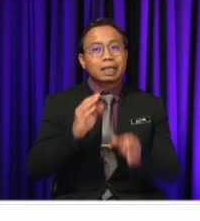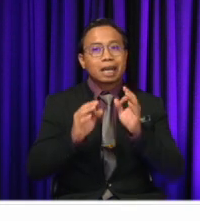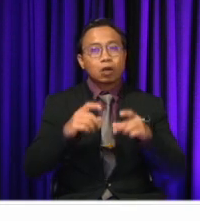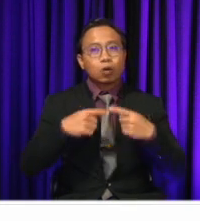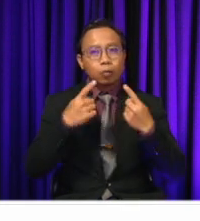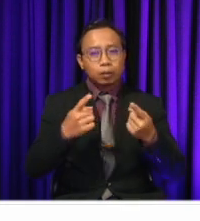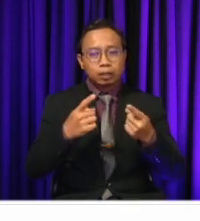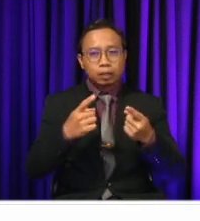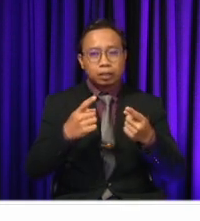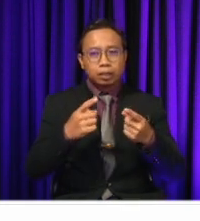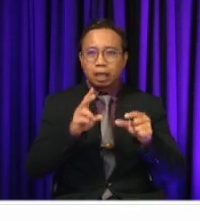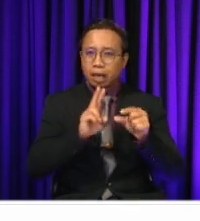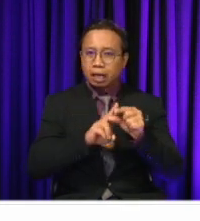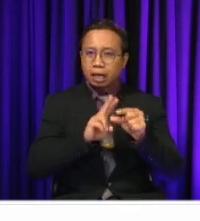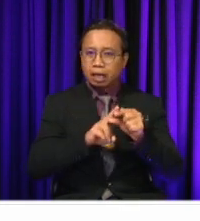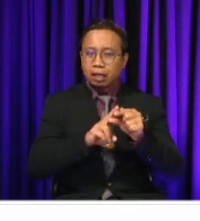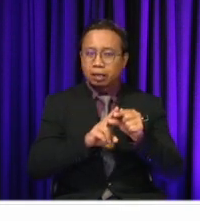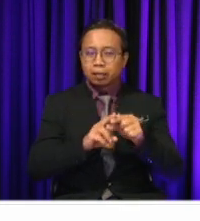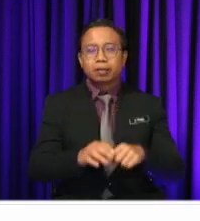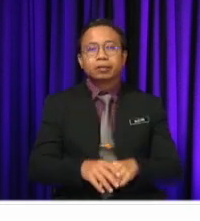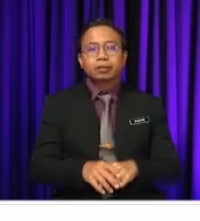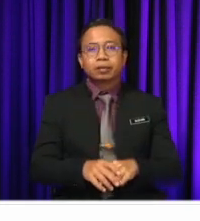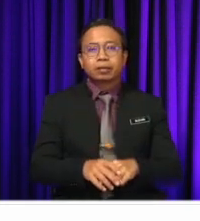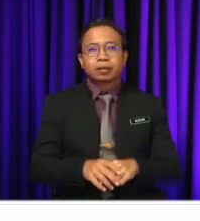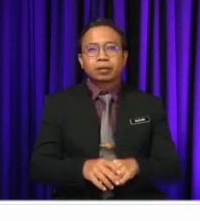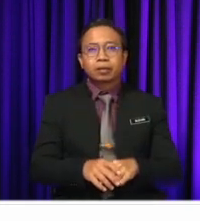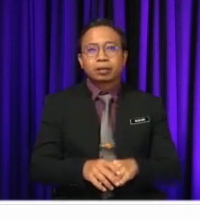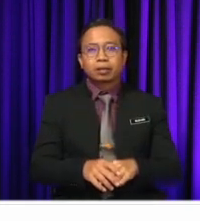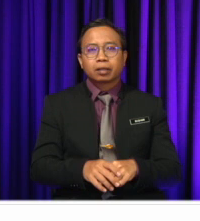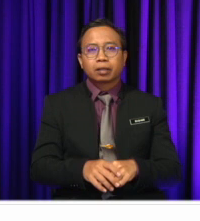Pelabuhan kelam Contohnya kayak kita